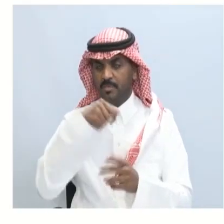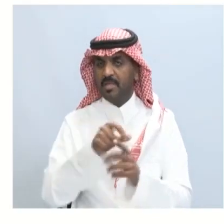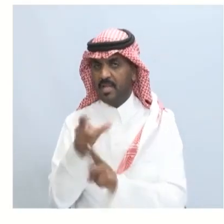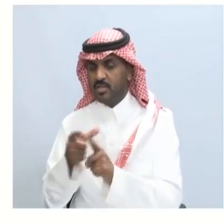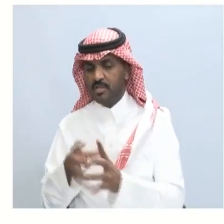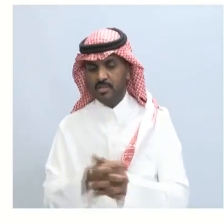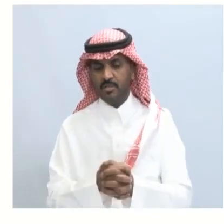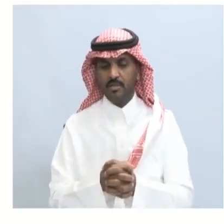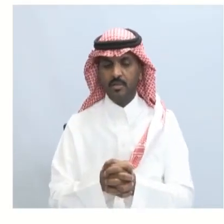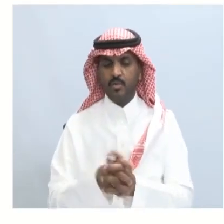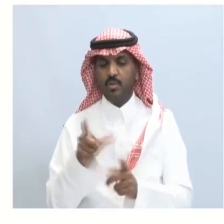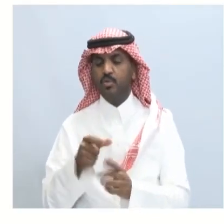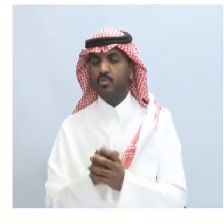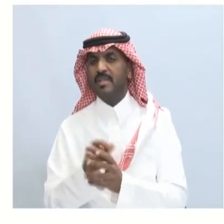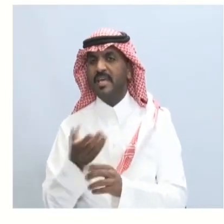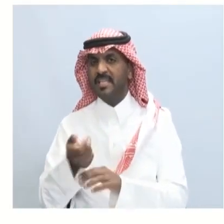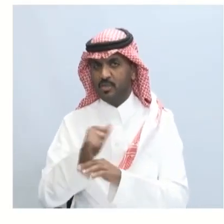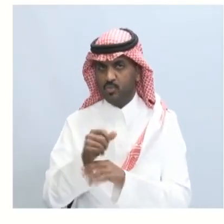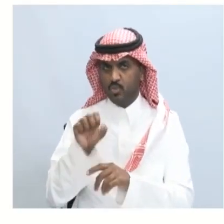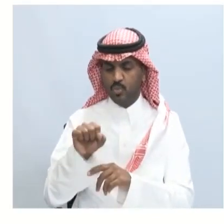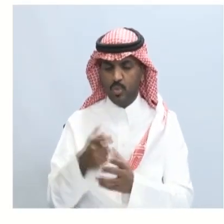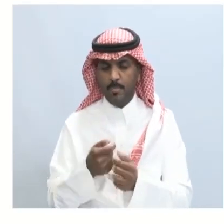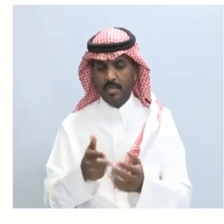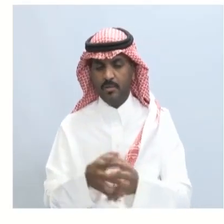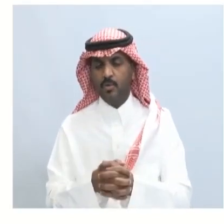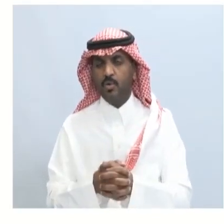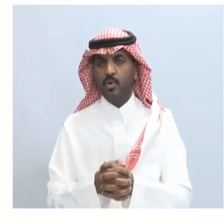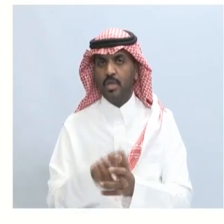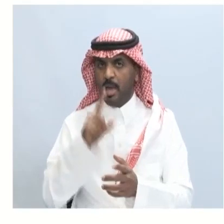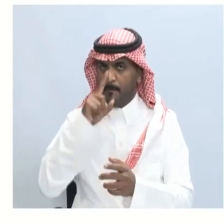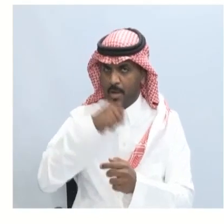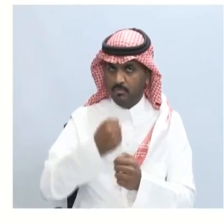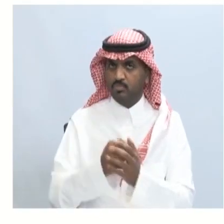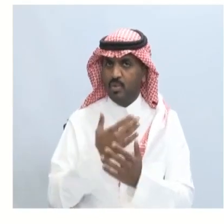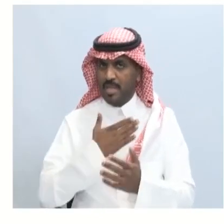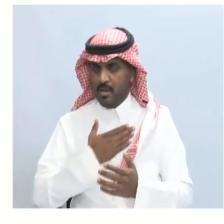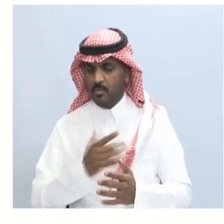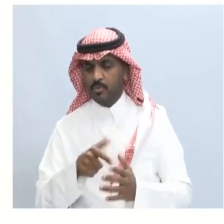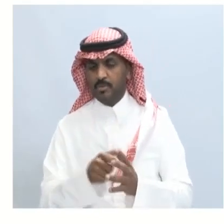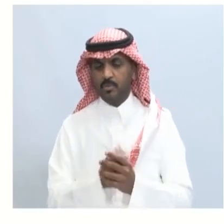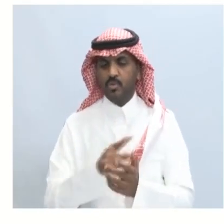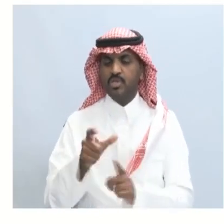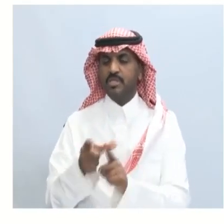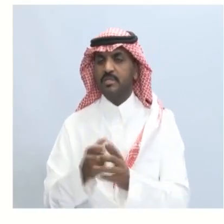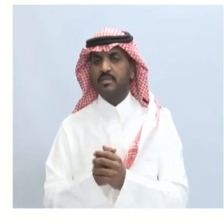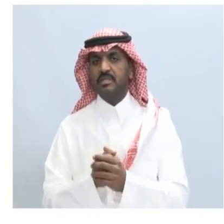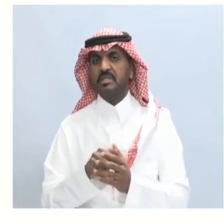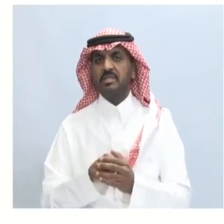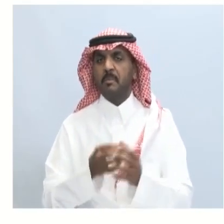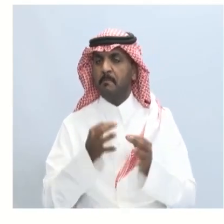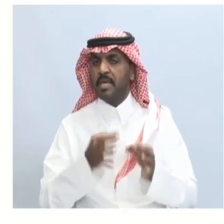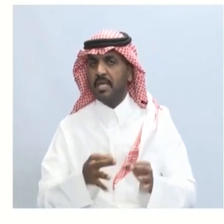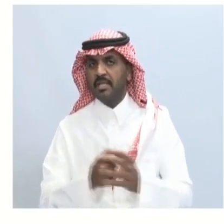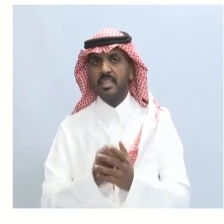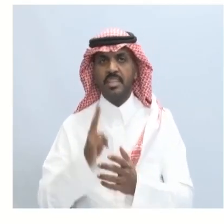فالاشخاص هم وحدهم الذين يكتسبون الحقوق الماليه ويتحملون التزامات ومن هذا يتضح ان لكل شخص طبيعي